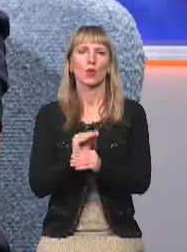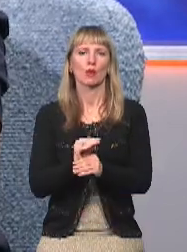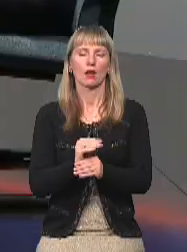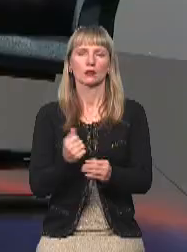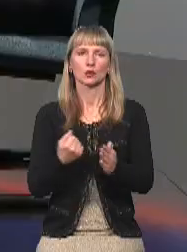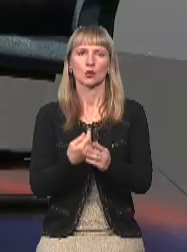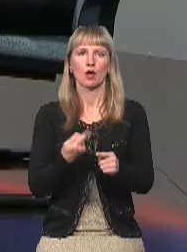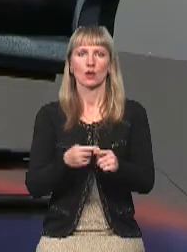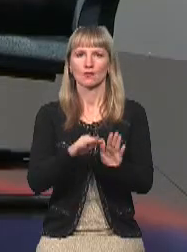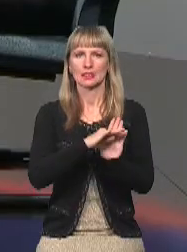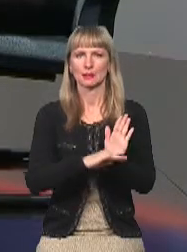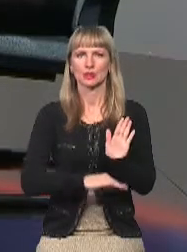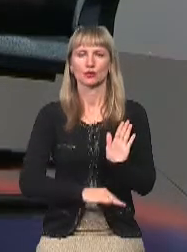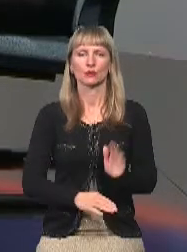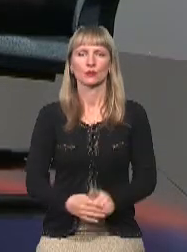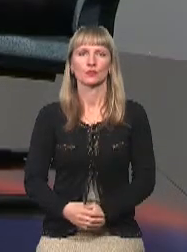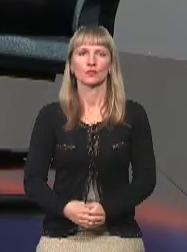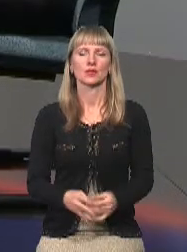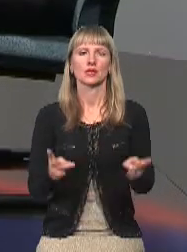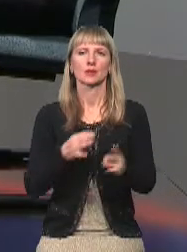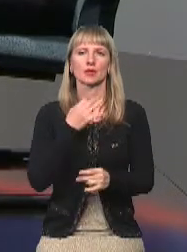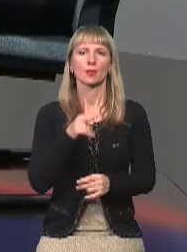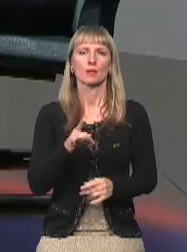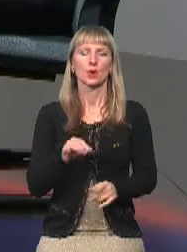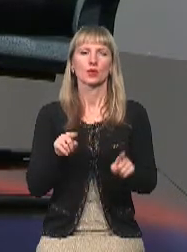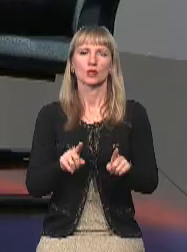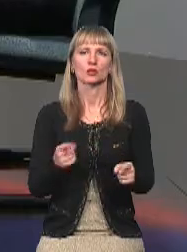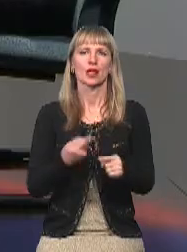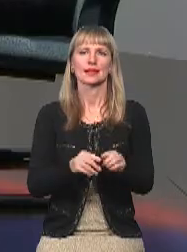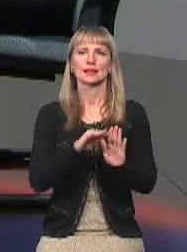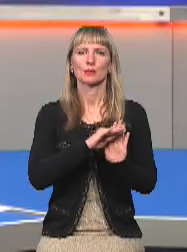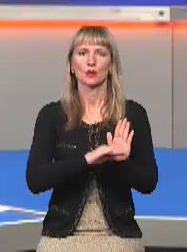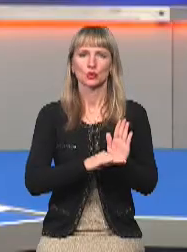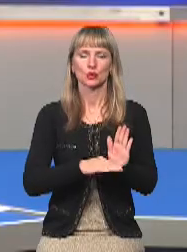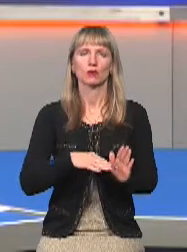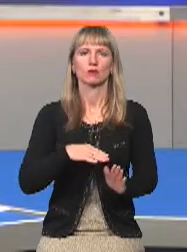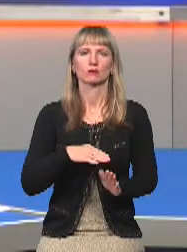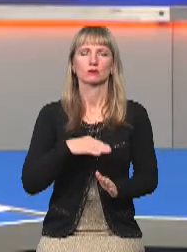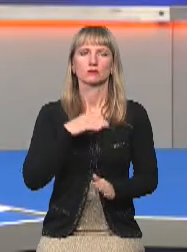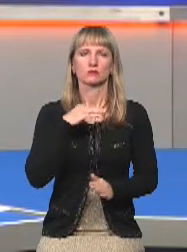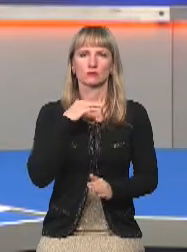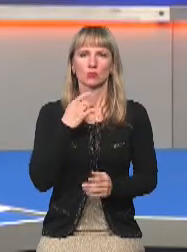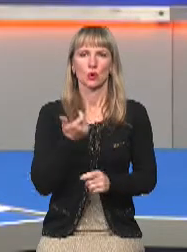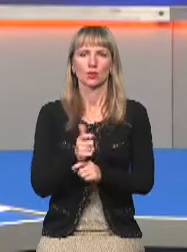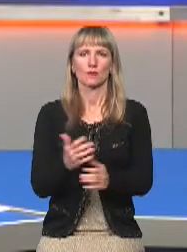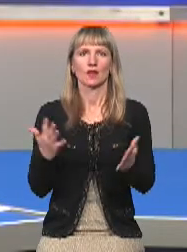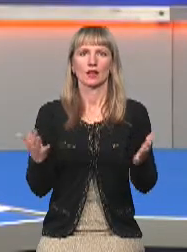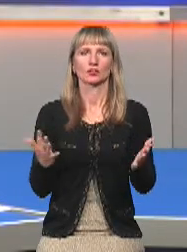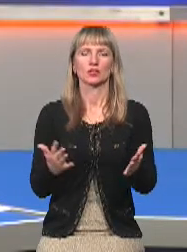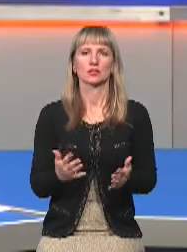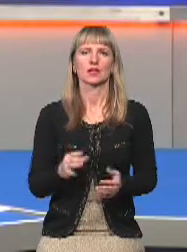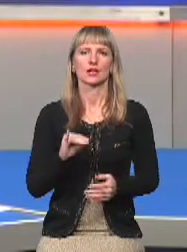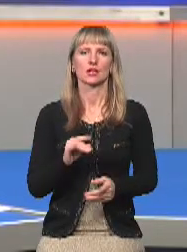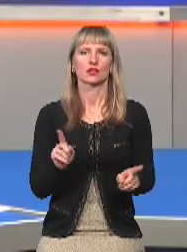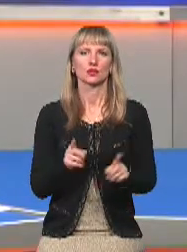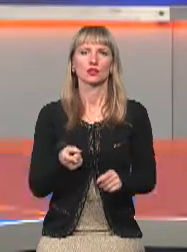прорахованого списку? Ну, треба сказати про те, що цей список достатньо величезний, я вам хочу сказати. І